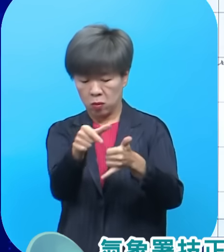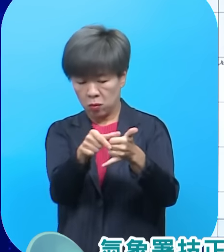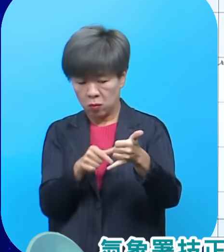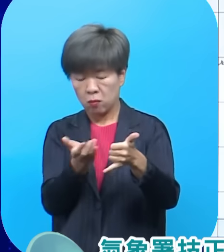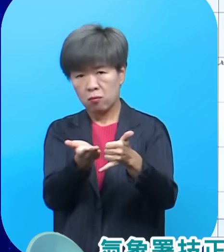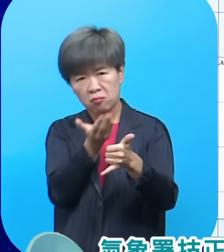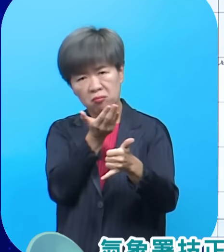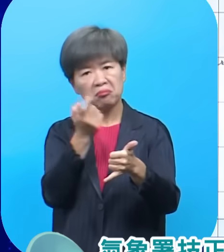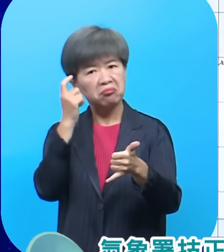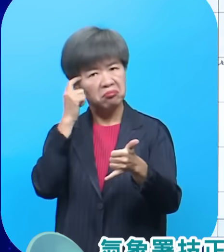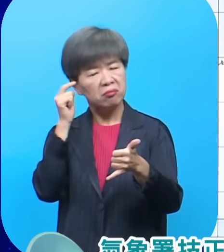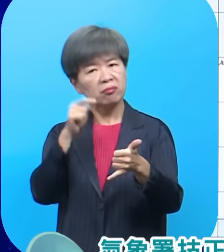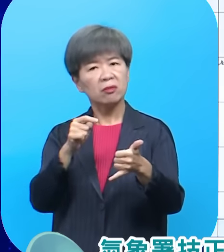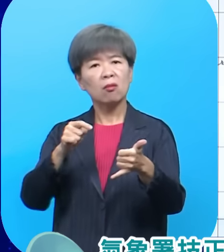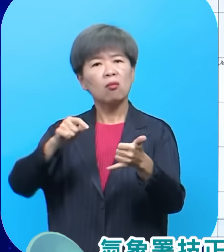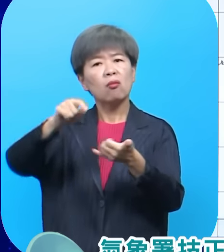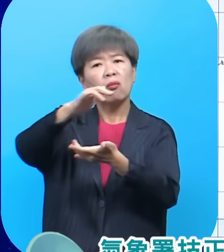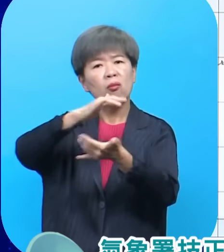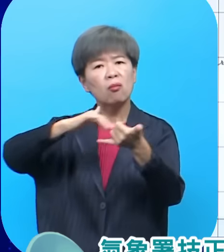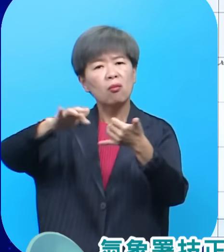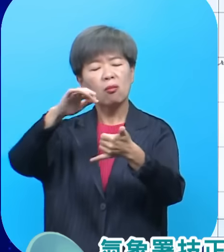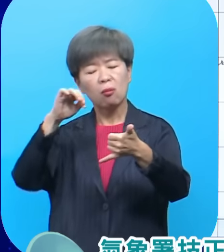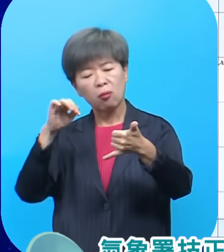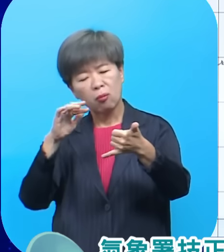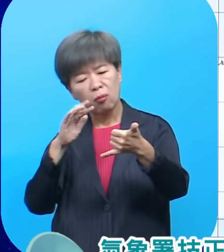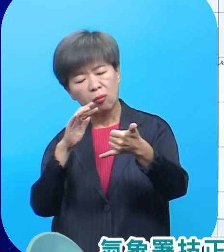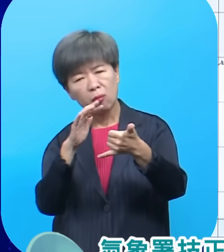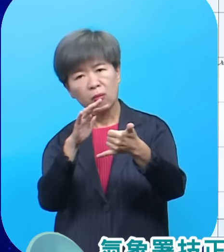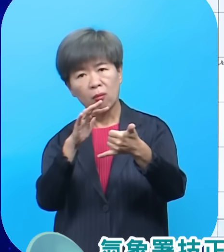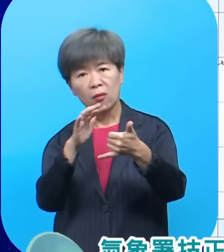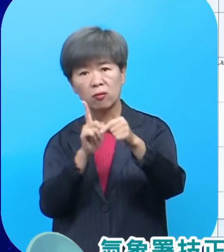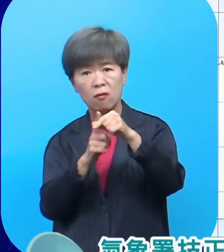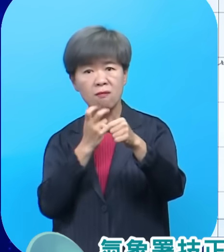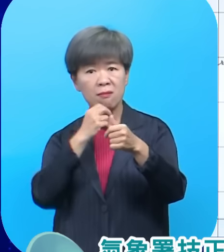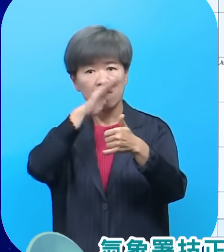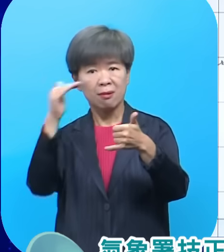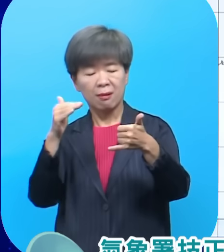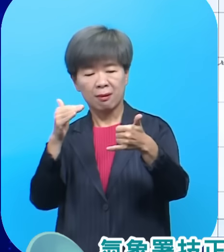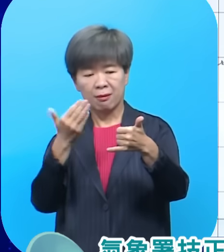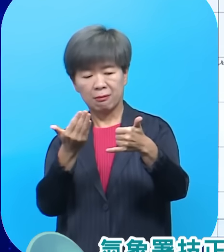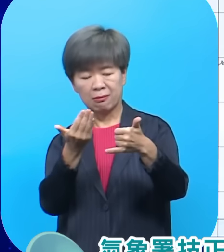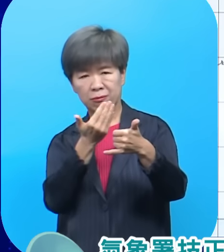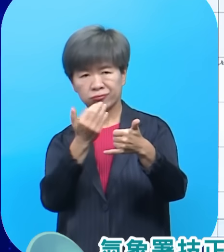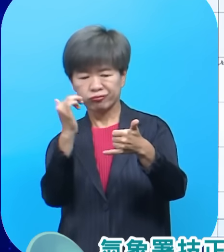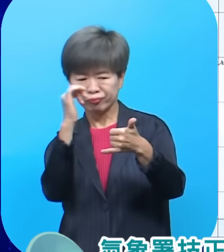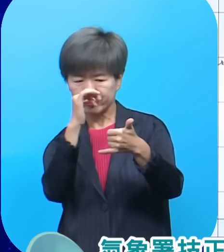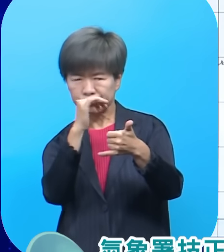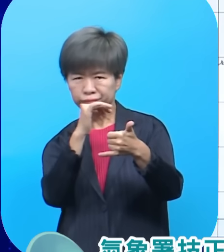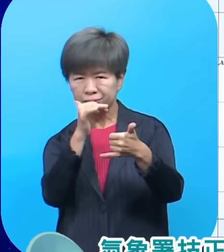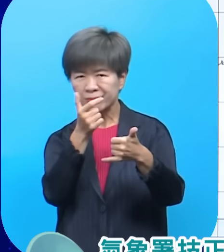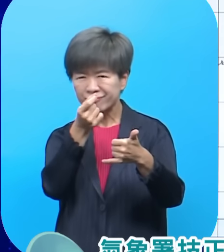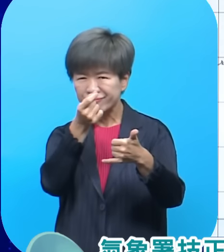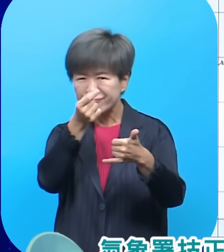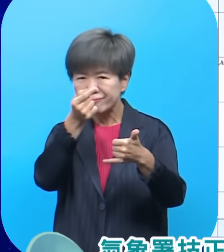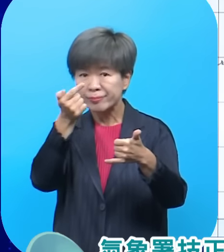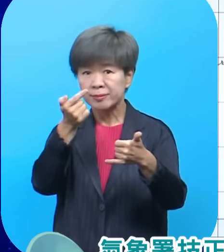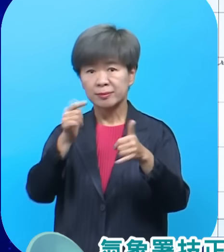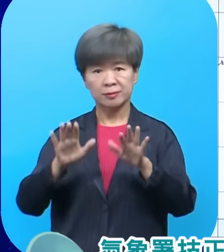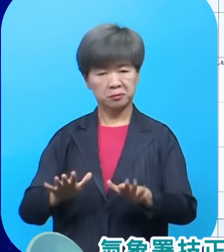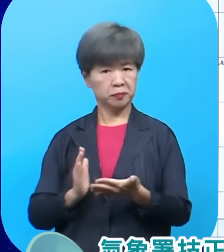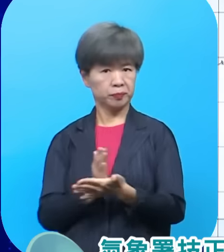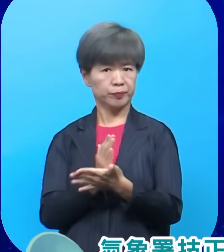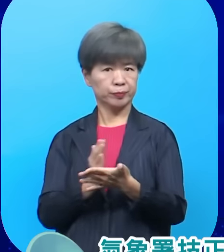区，可能就是有些云。有些云雨它越过中央山脉向西，会造成零星降雨的状况。所以就今天来